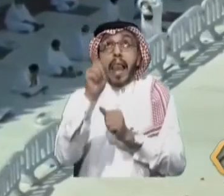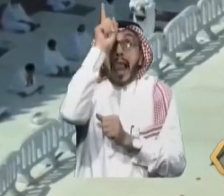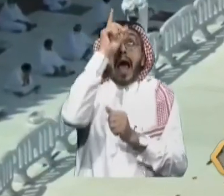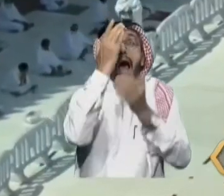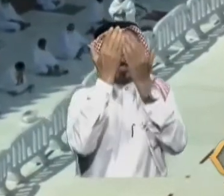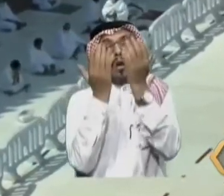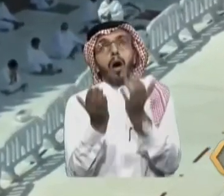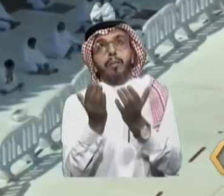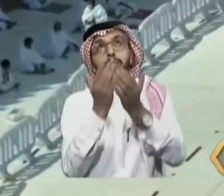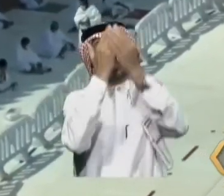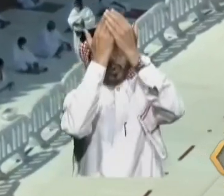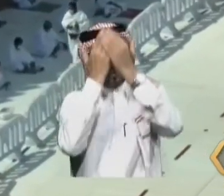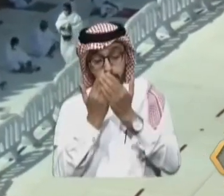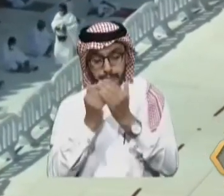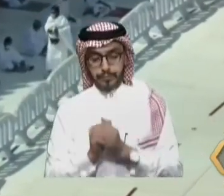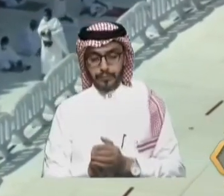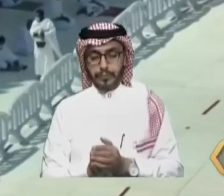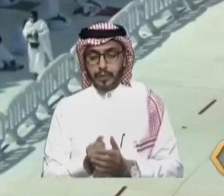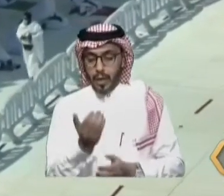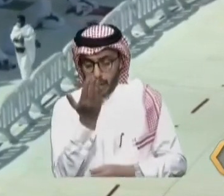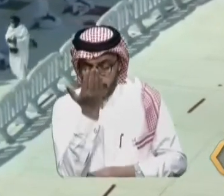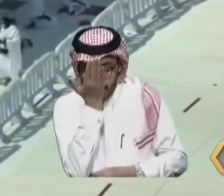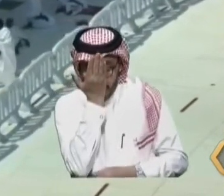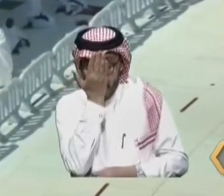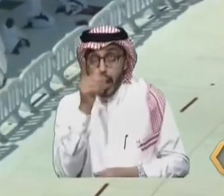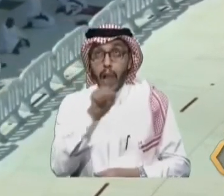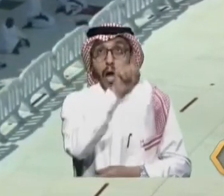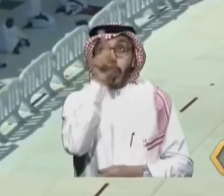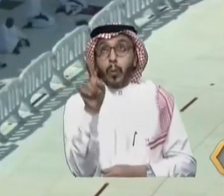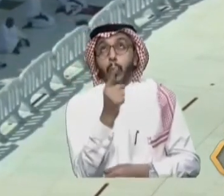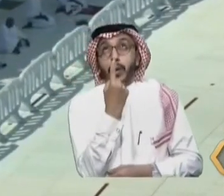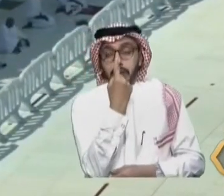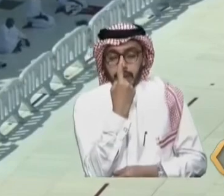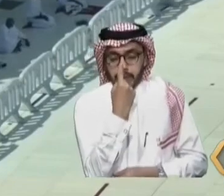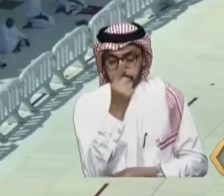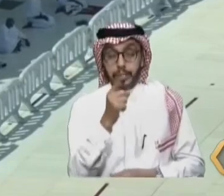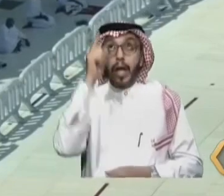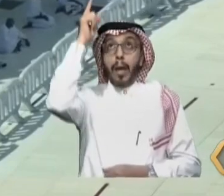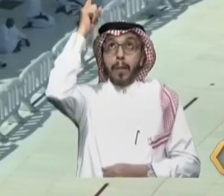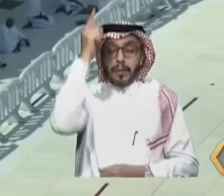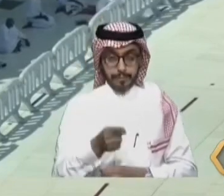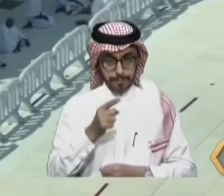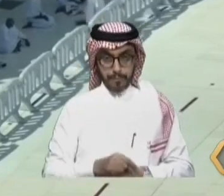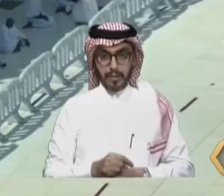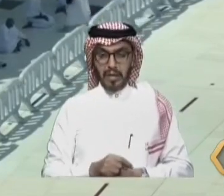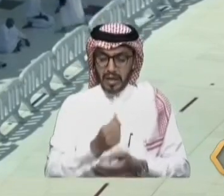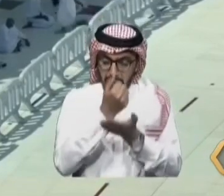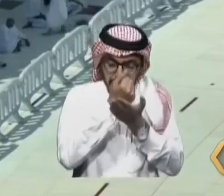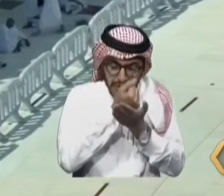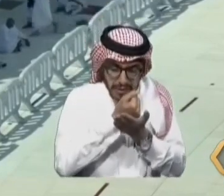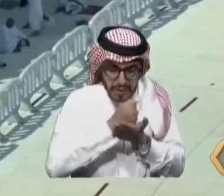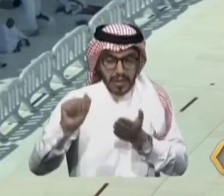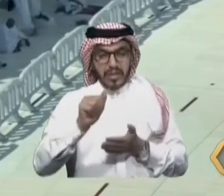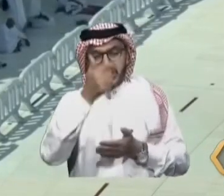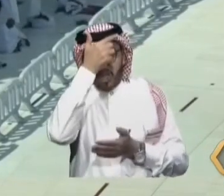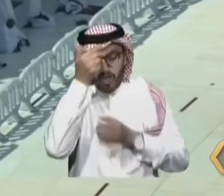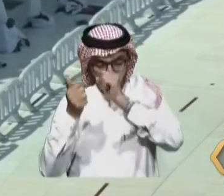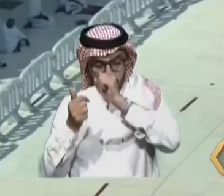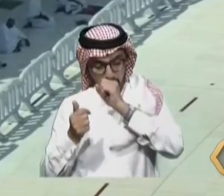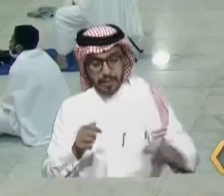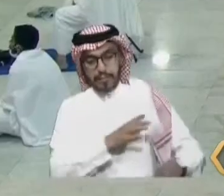ذلك، وفي عبادة الله وطاعته فيما أمر إزالة ما قدر من